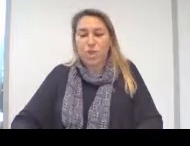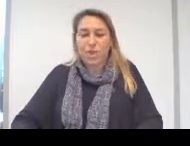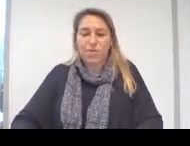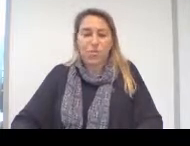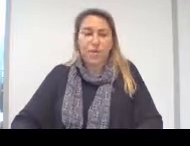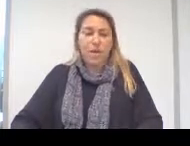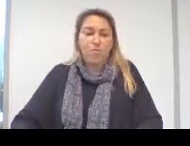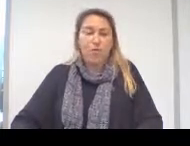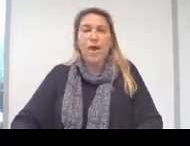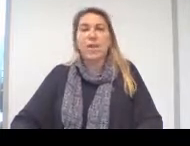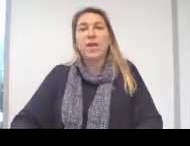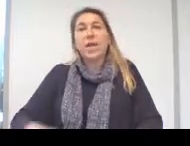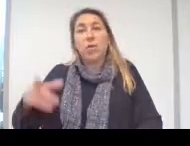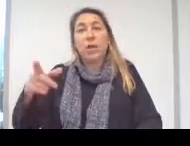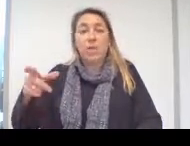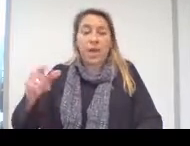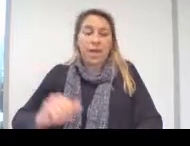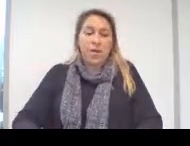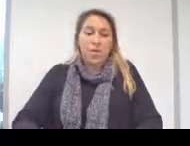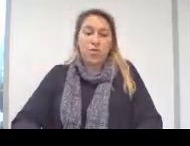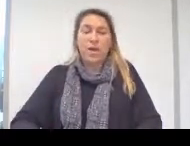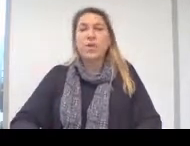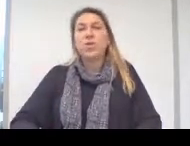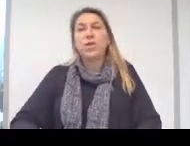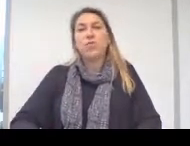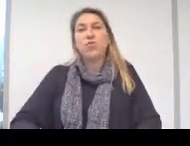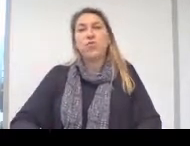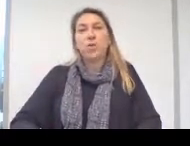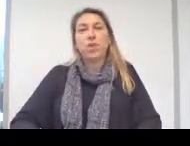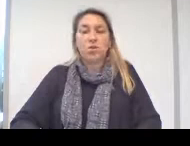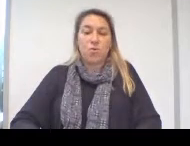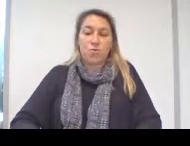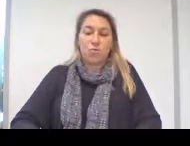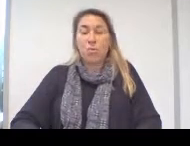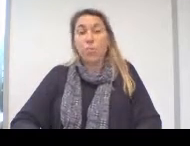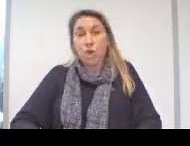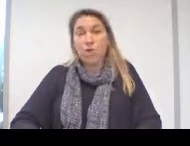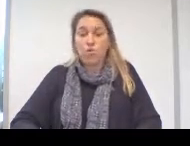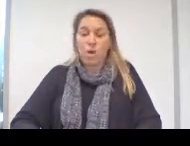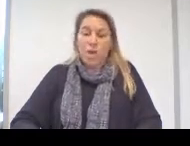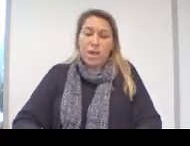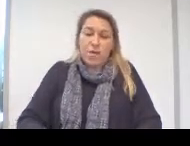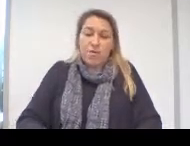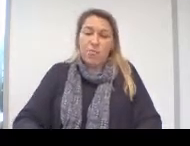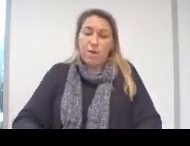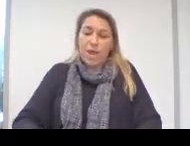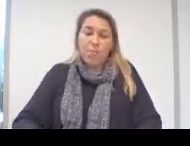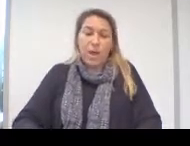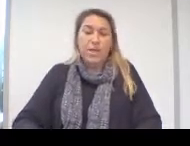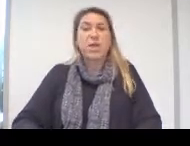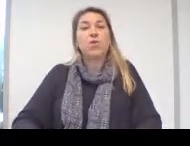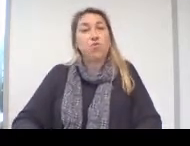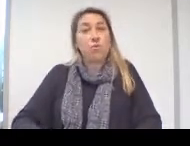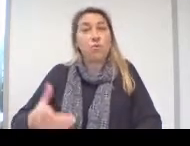la communication pour leur aide. Le replay sera disponible sur notre site pour des prochains jours et vous pourrez